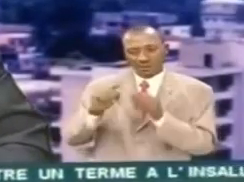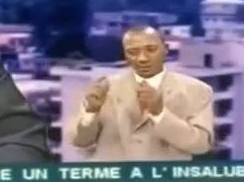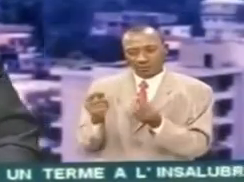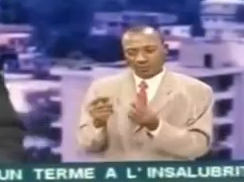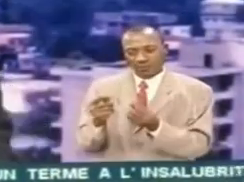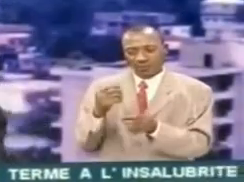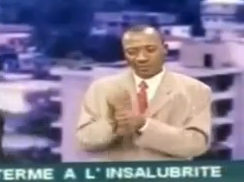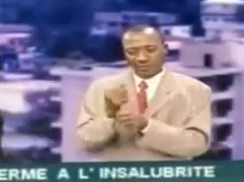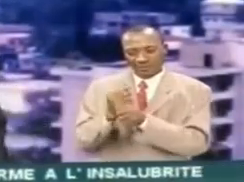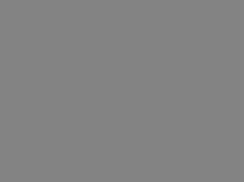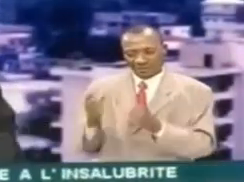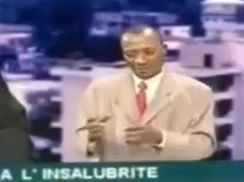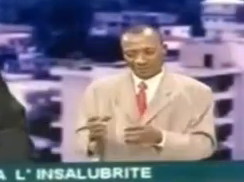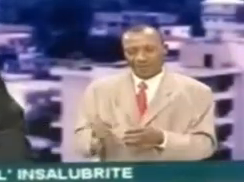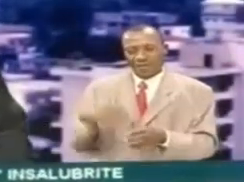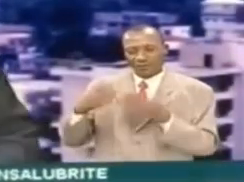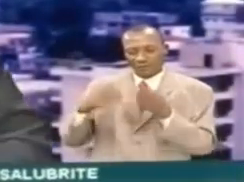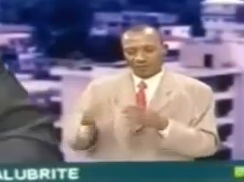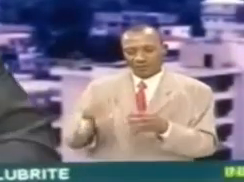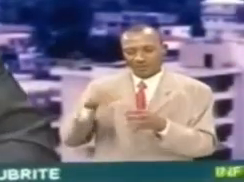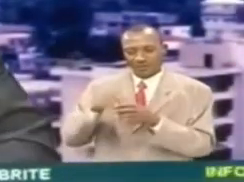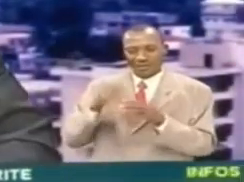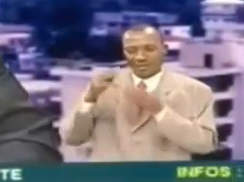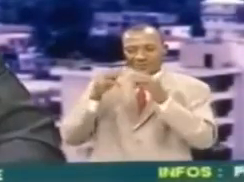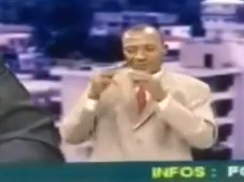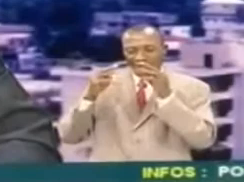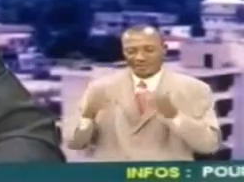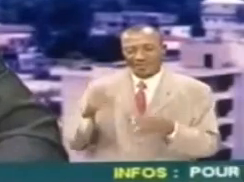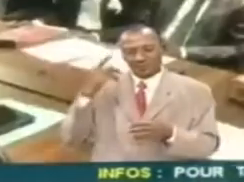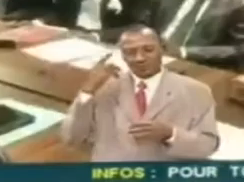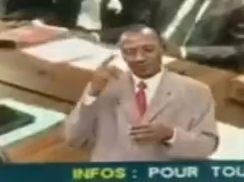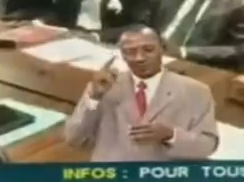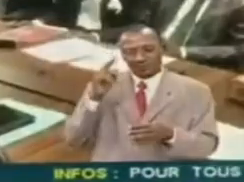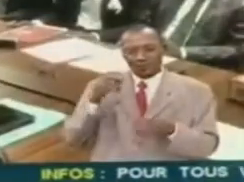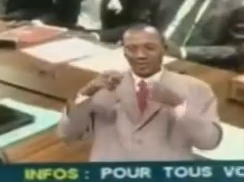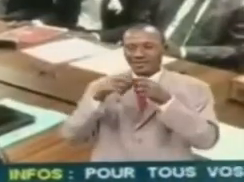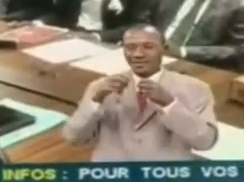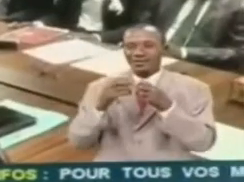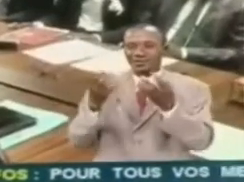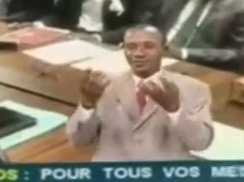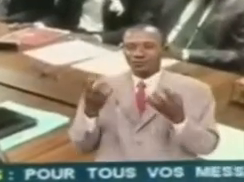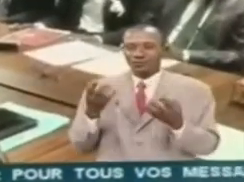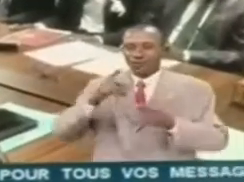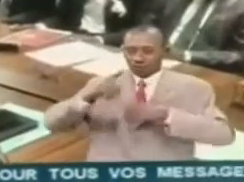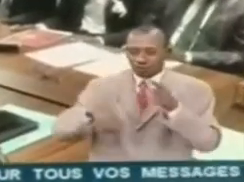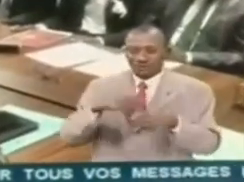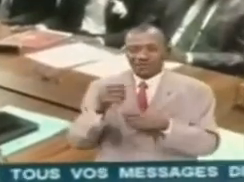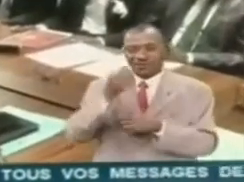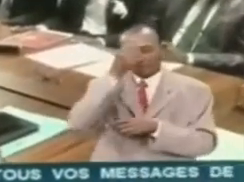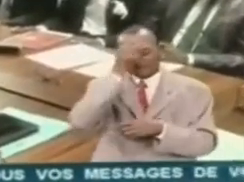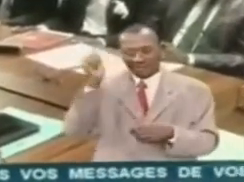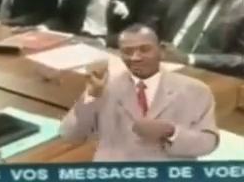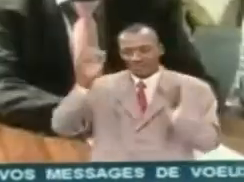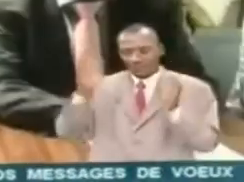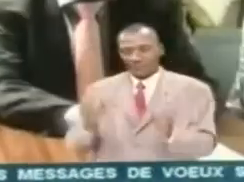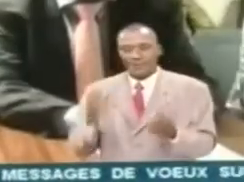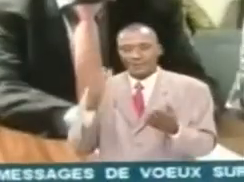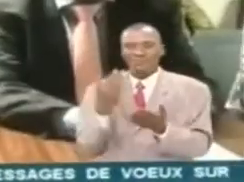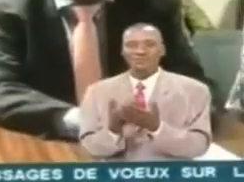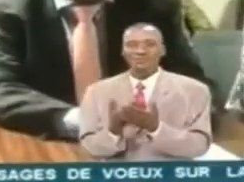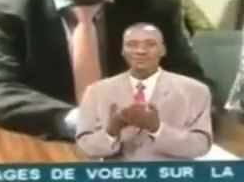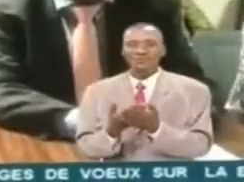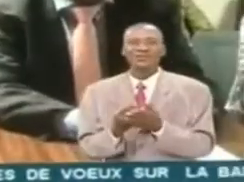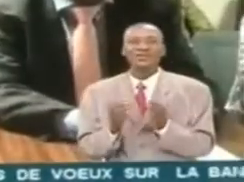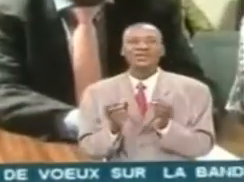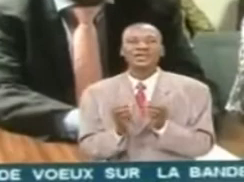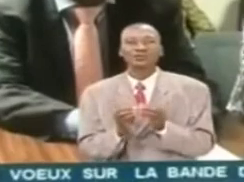secteur. Reportage signé Fabrice Ndenge, Djokoli Kosama. La grève qui a failli paralyser le secrétariat général